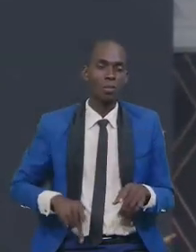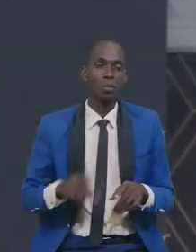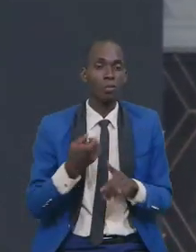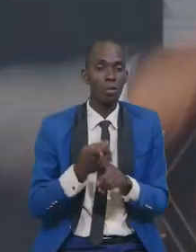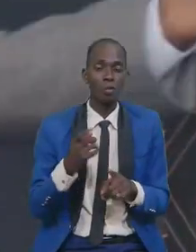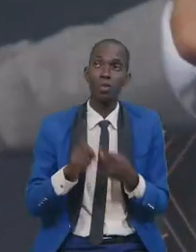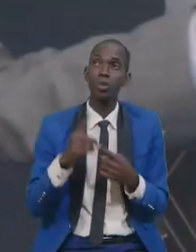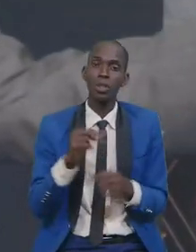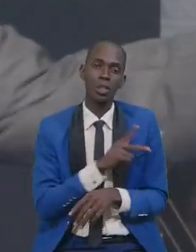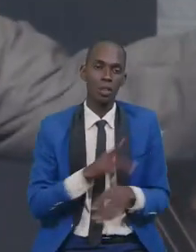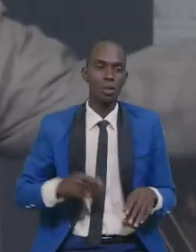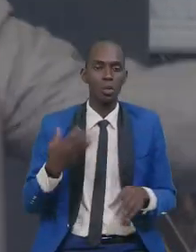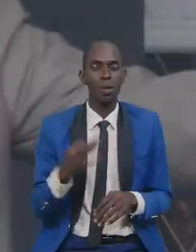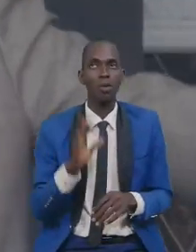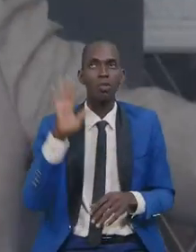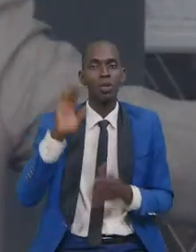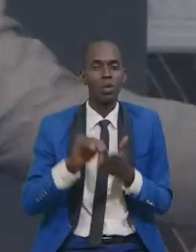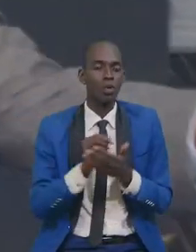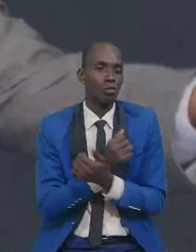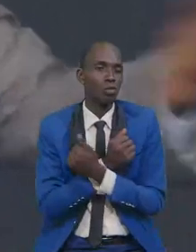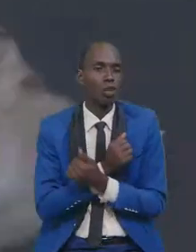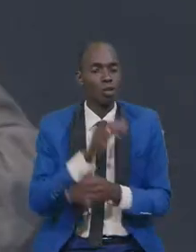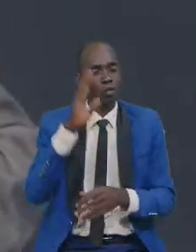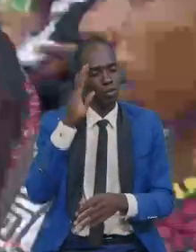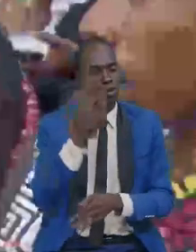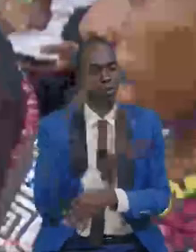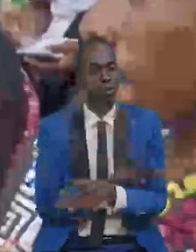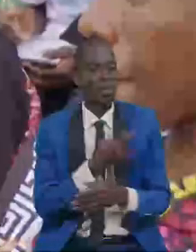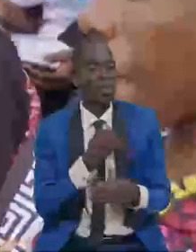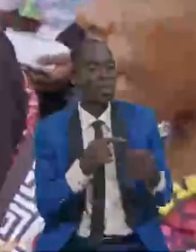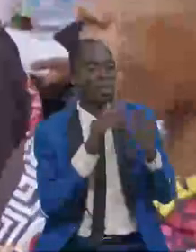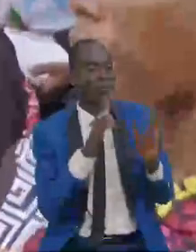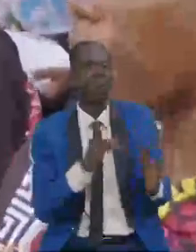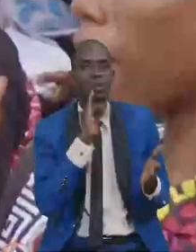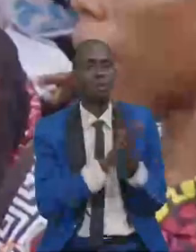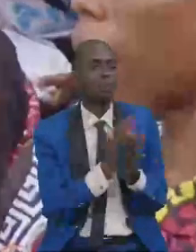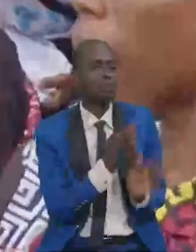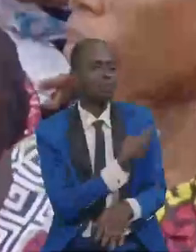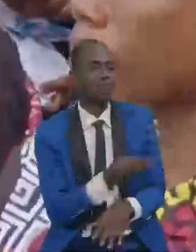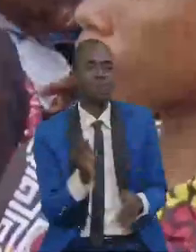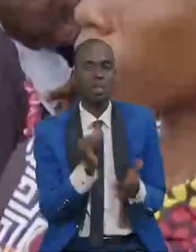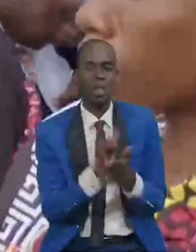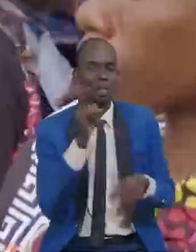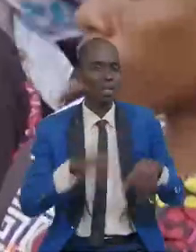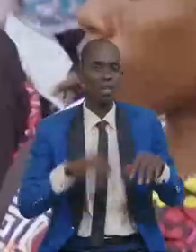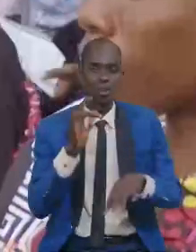d'amour. L'ennemi est encore vivant. Mais il est inutile. Il ne peut plus te toucher.